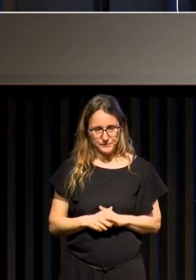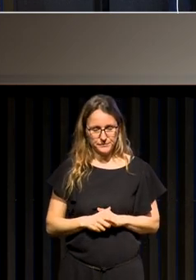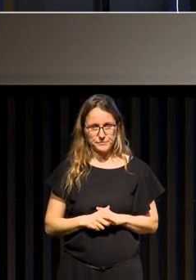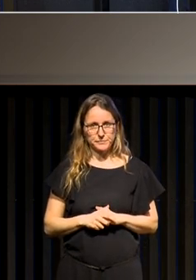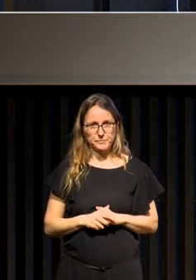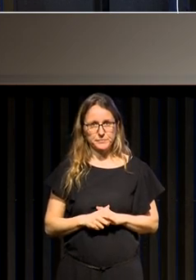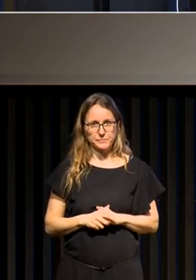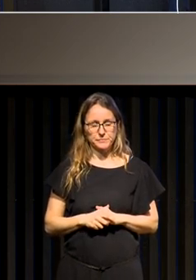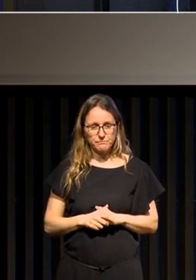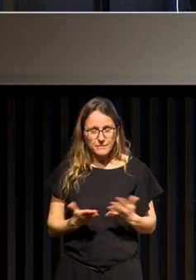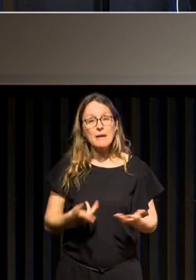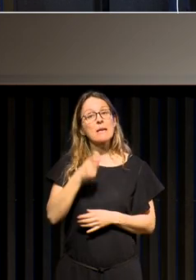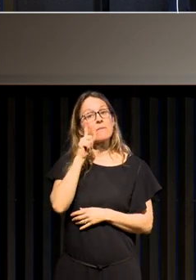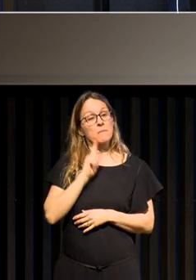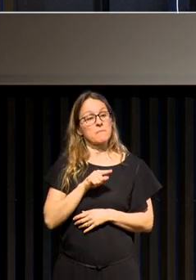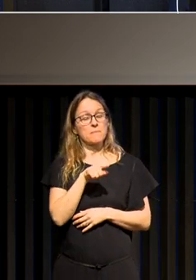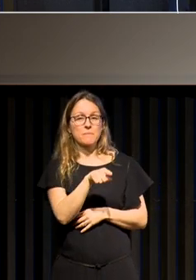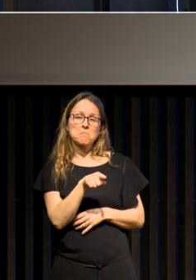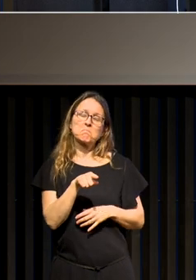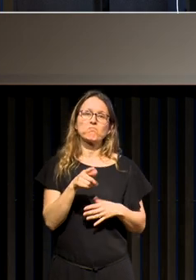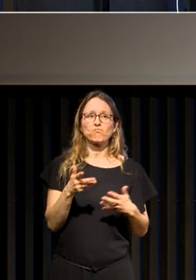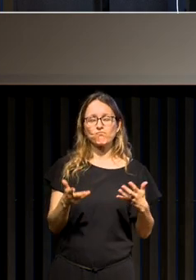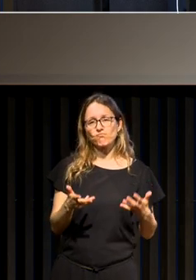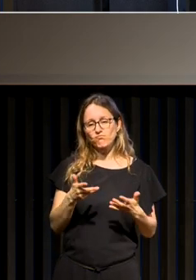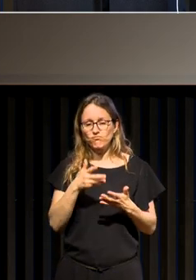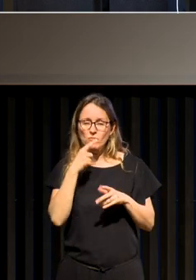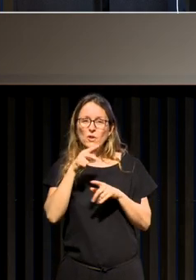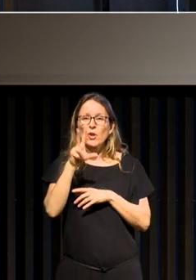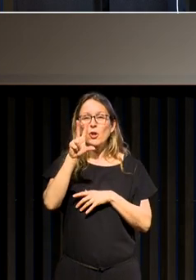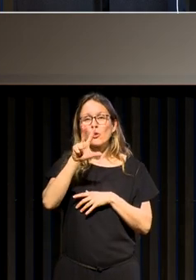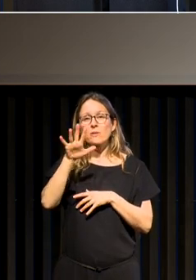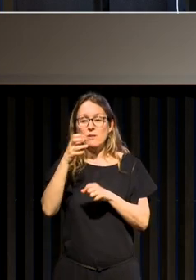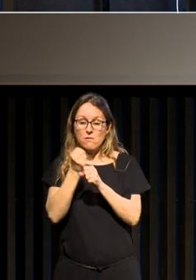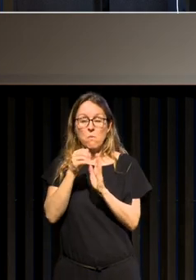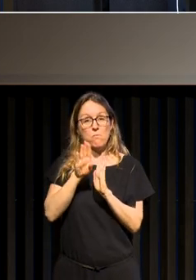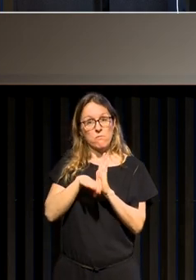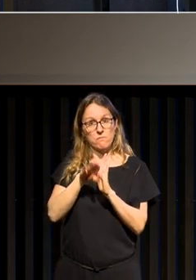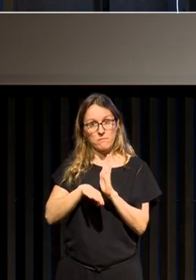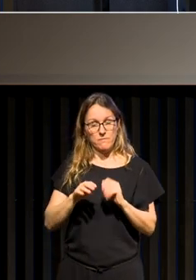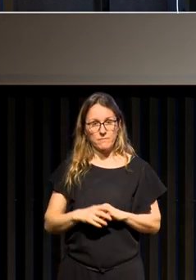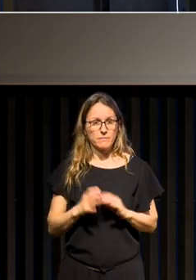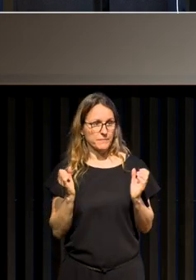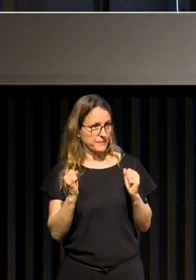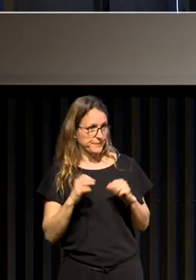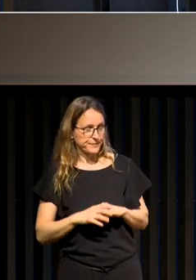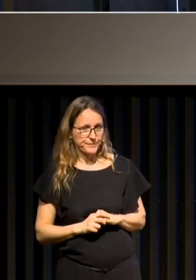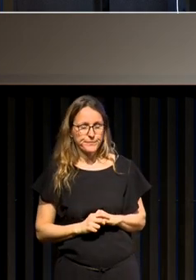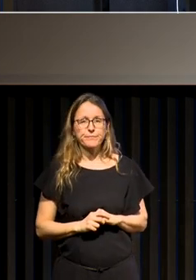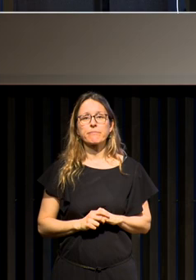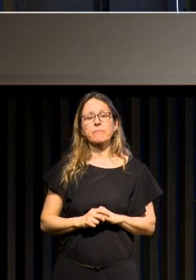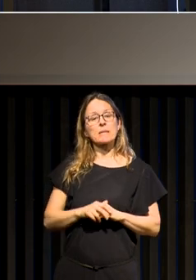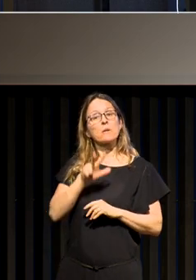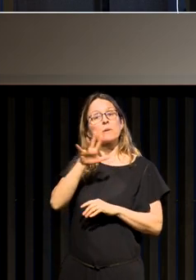pour une femme, allez, de moins de 35 ans, d'accord, de